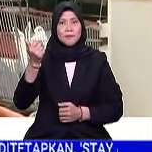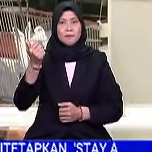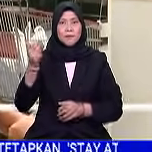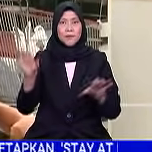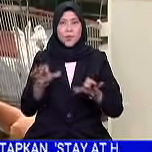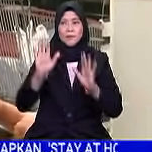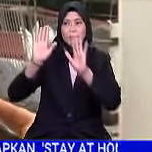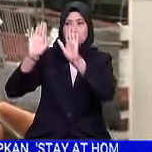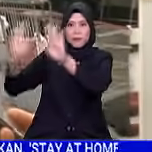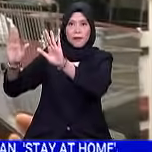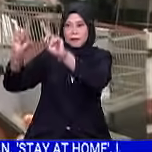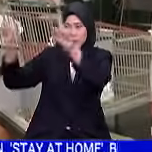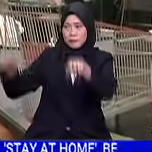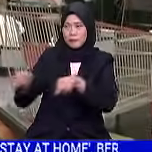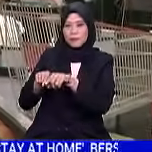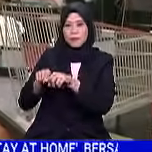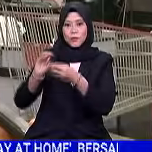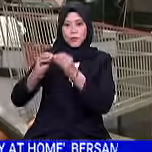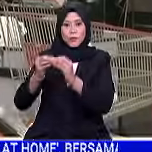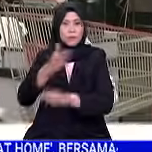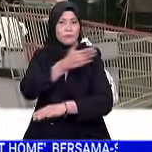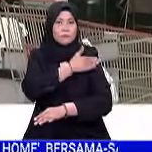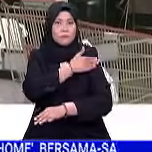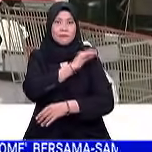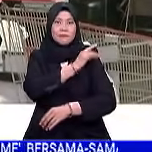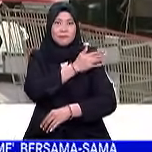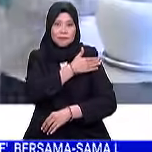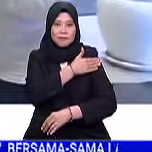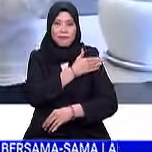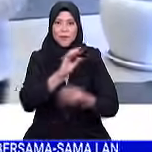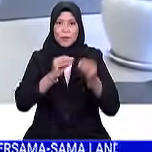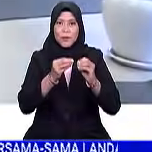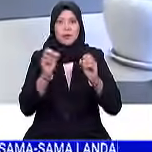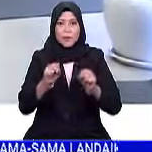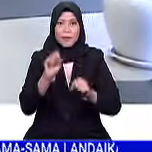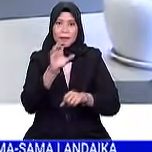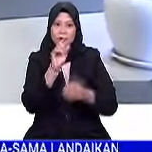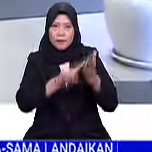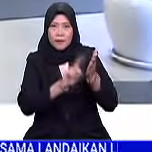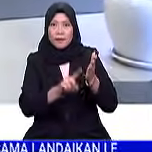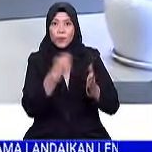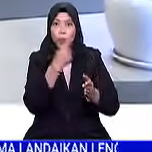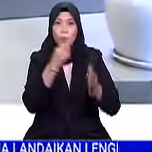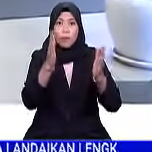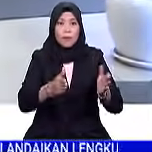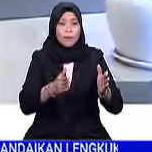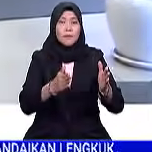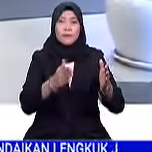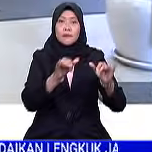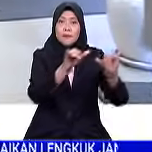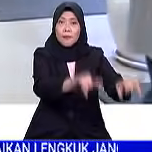dia tampal nombor something just like this, masa macam tu. And then dia akan dapat detect lah for those yang lama ke dalam